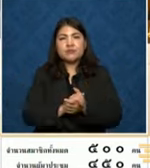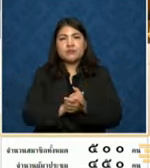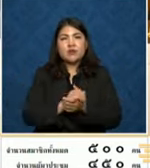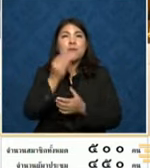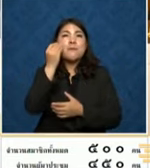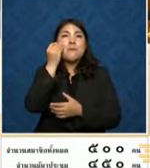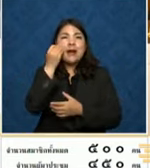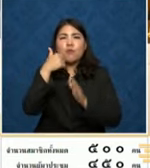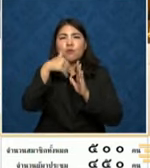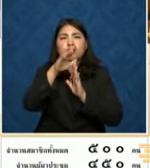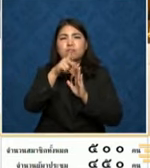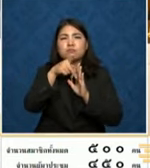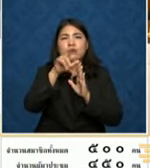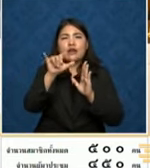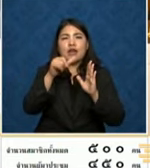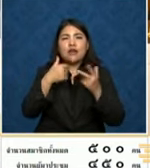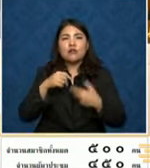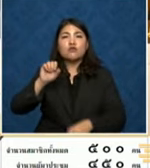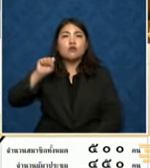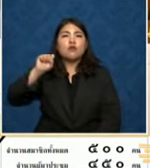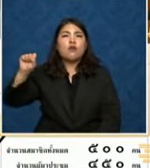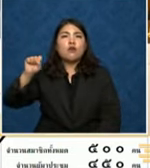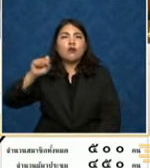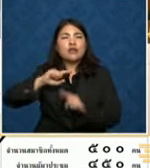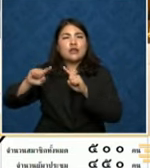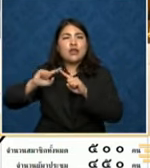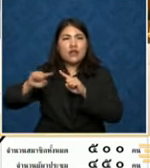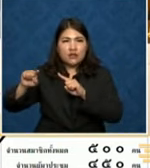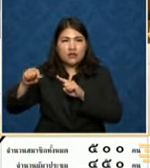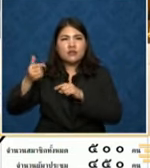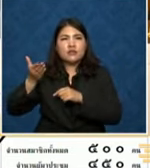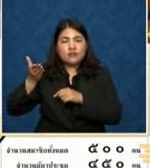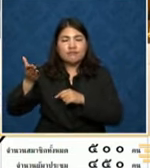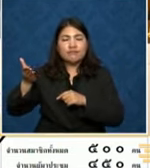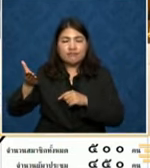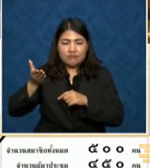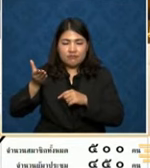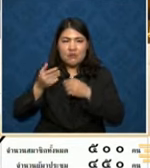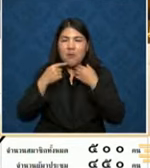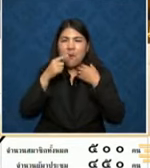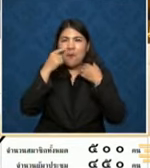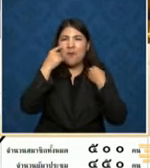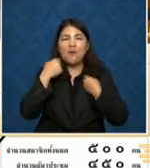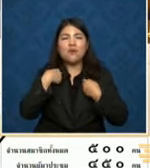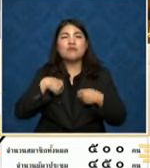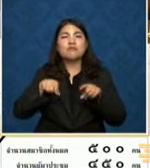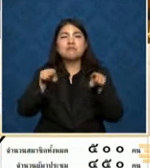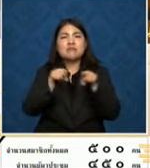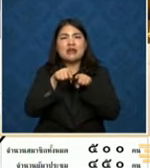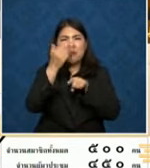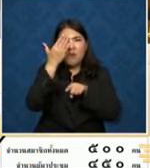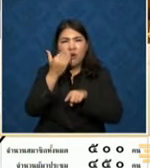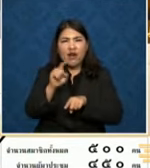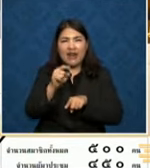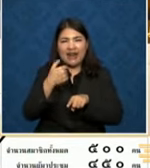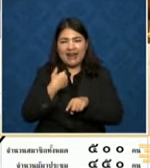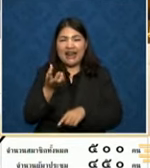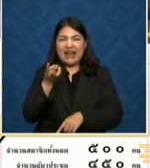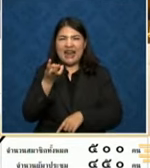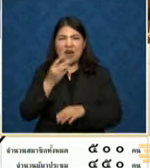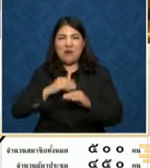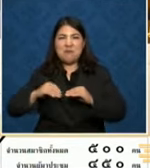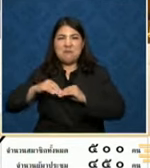ที่บ้านผมพะเยาคนพะเยาท่านสสจิรเดชท่านสสอนุรักษ์ตะมันจงหน้าบานตามกันครับเพราะราคาข้าวมันดีเขา